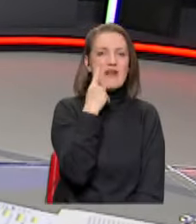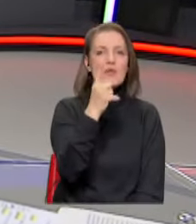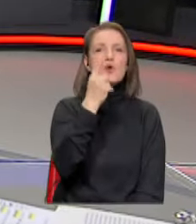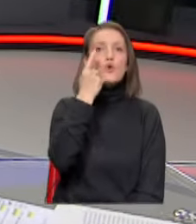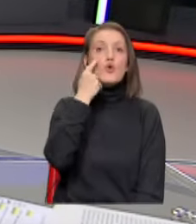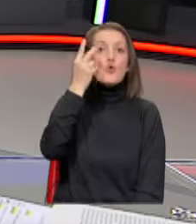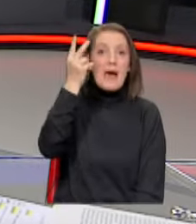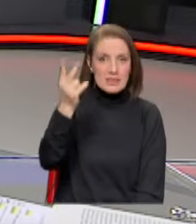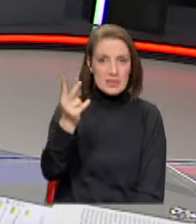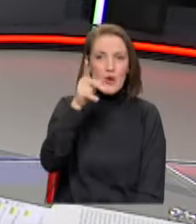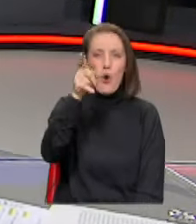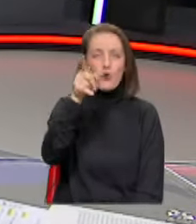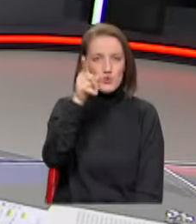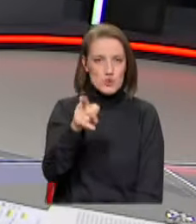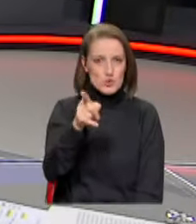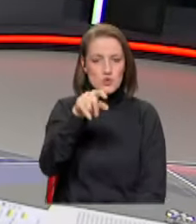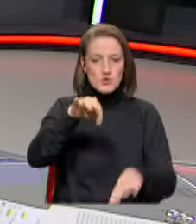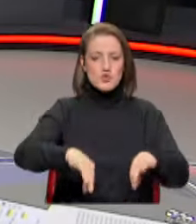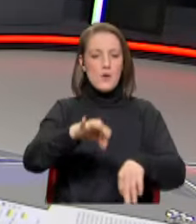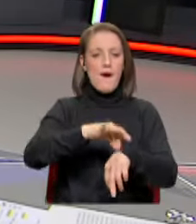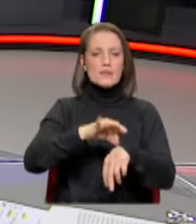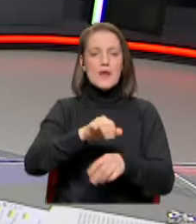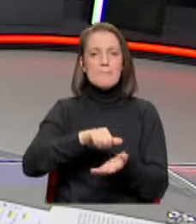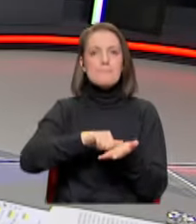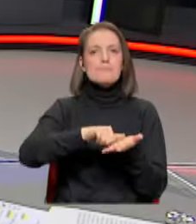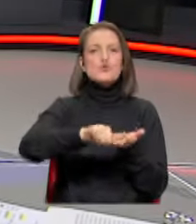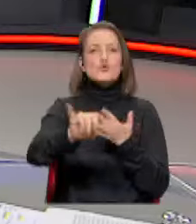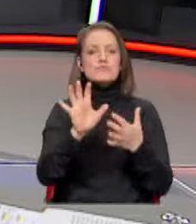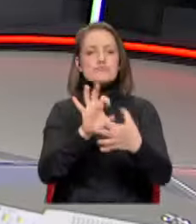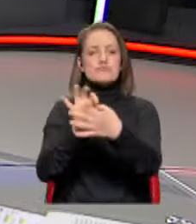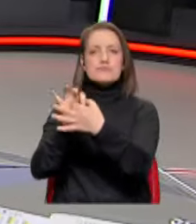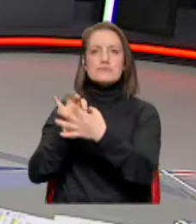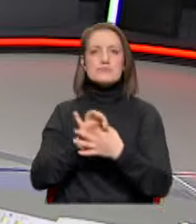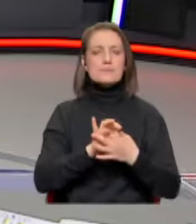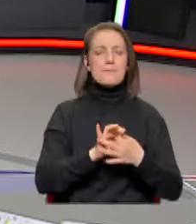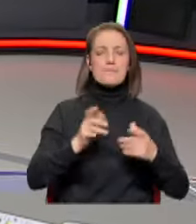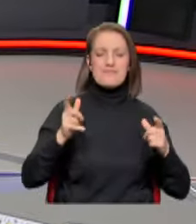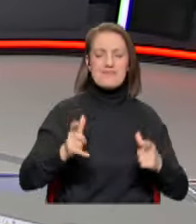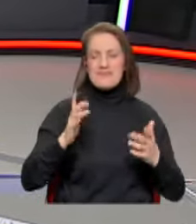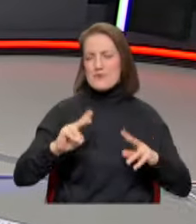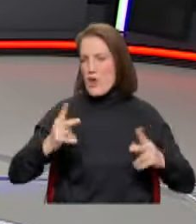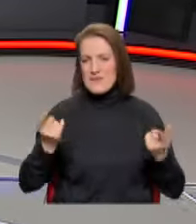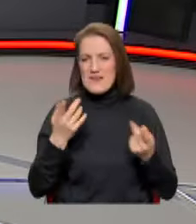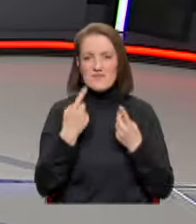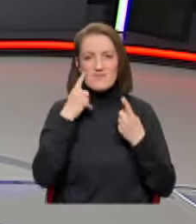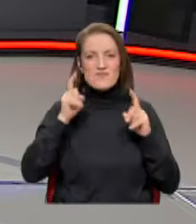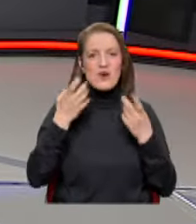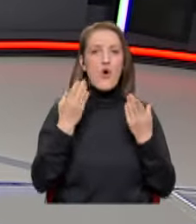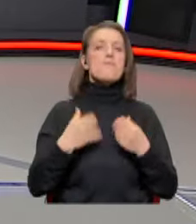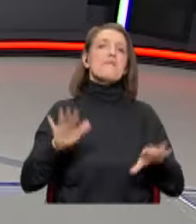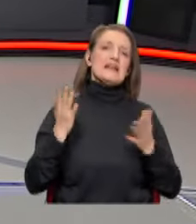hükümet ve onun şu anda bütün bağlantılı makamları Her neyse bunun farkında